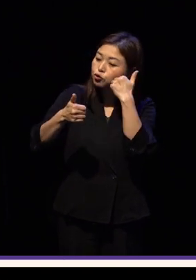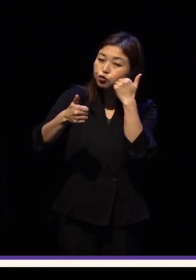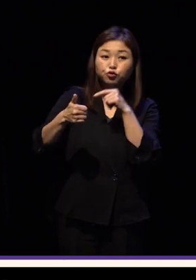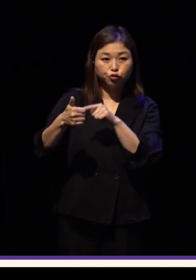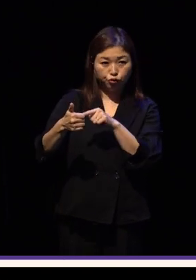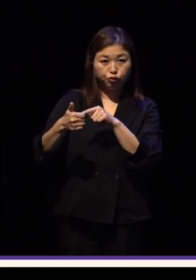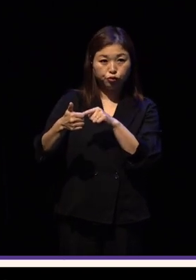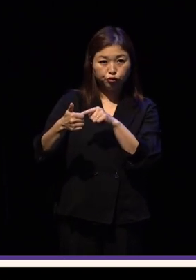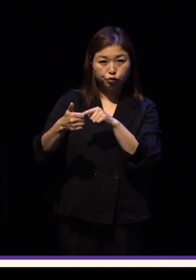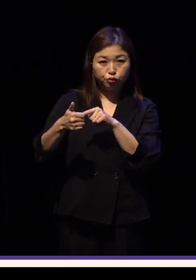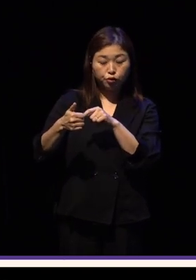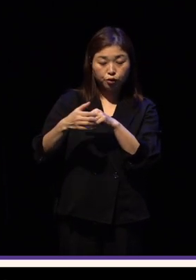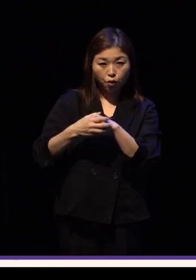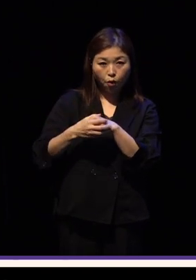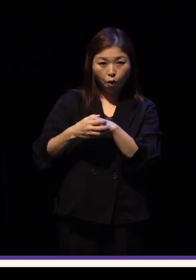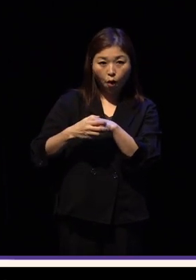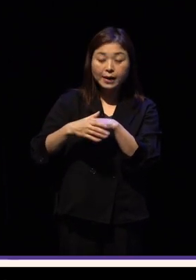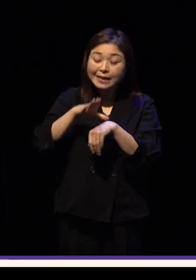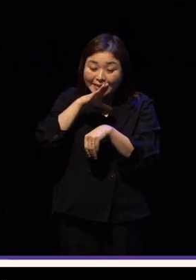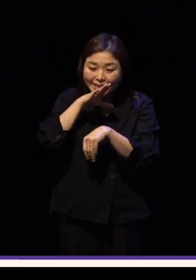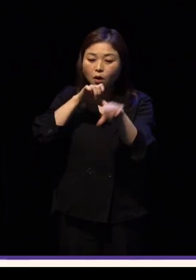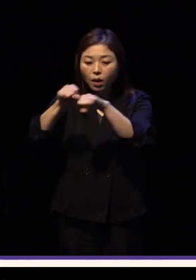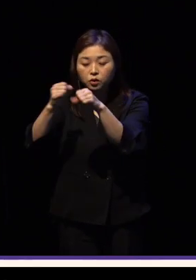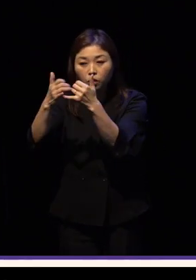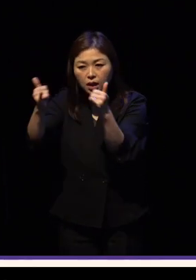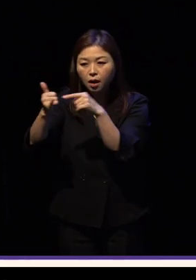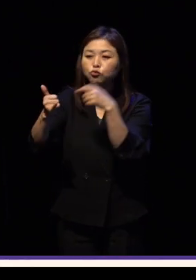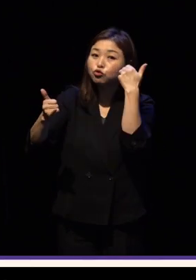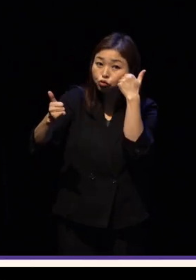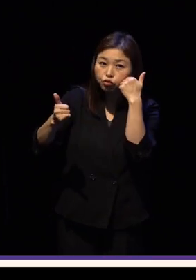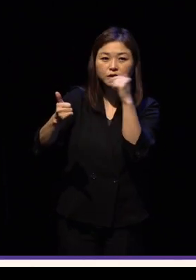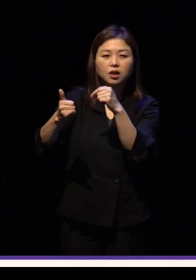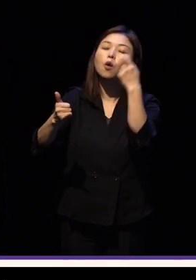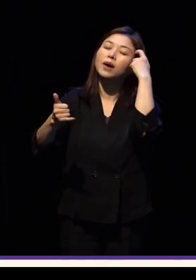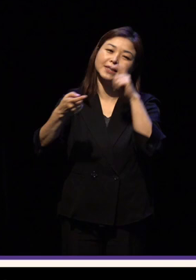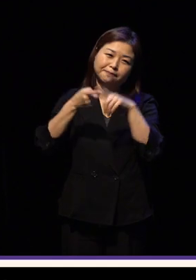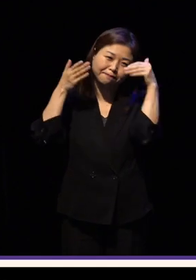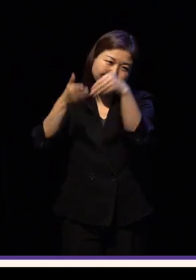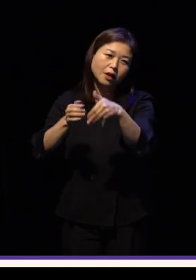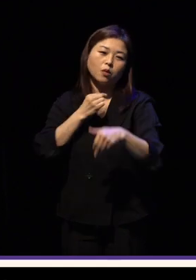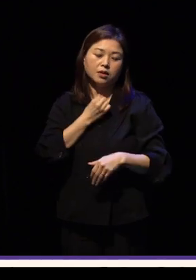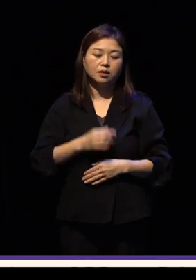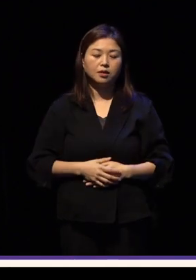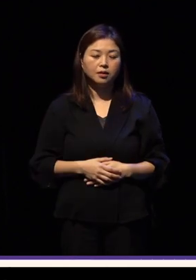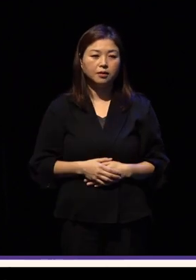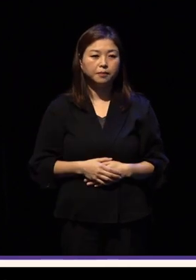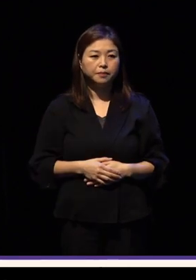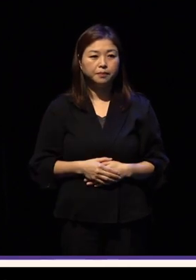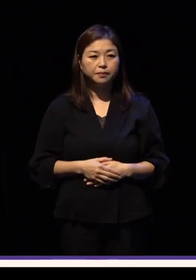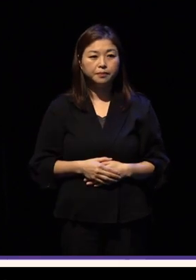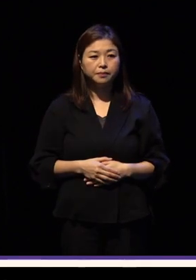대해서도 플레이어에 대해서도 저희들이 주목을 하겠다 하는 것입니다. 또 현장